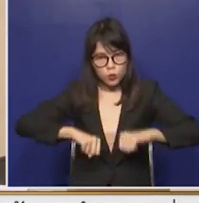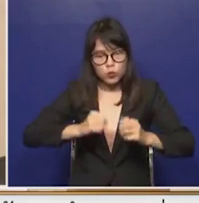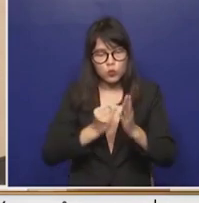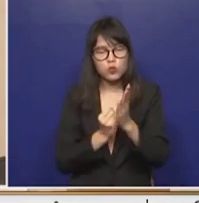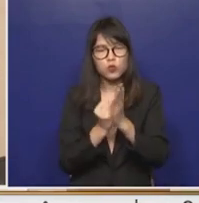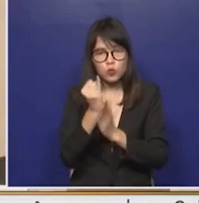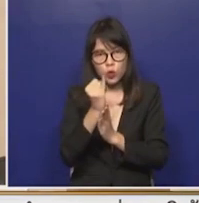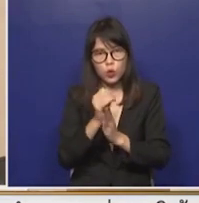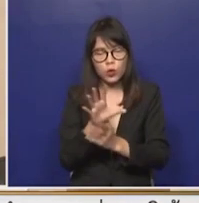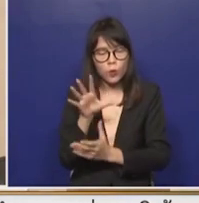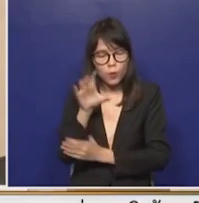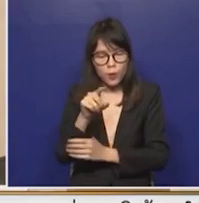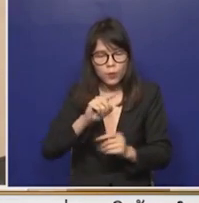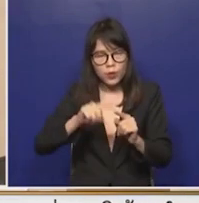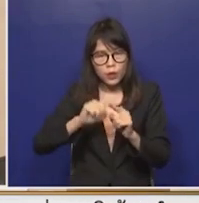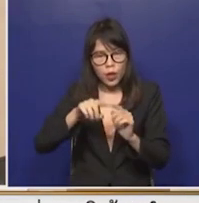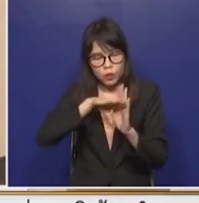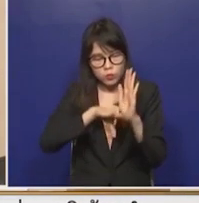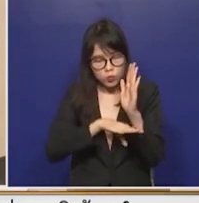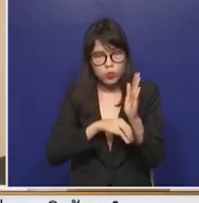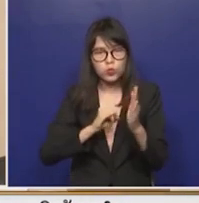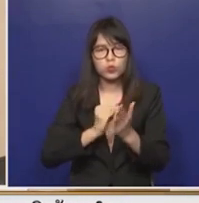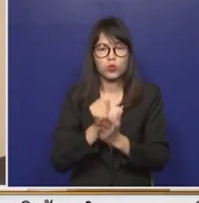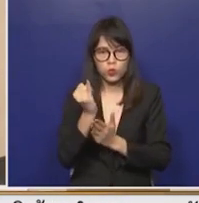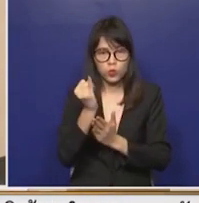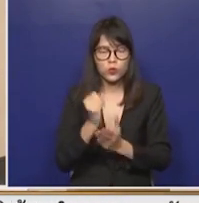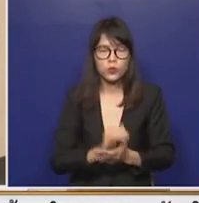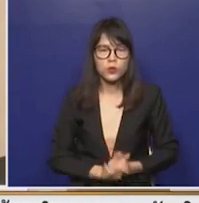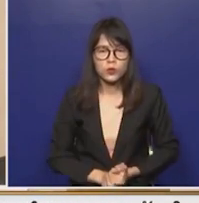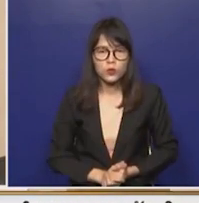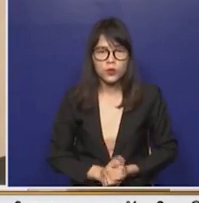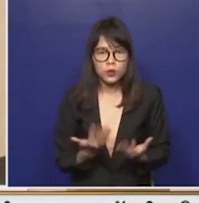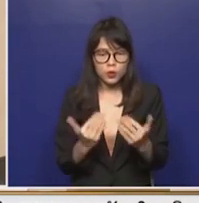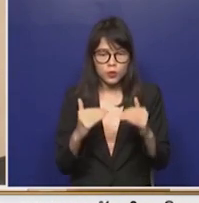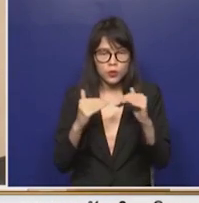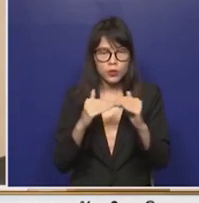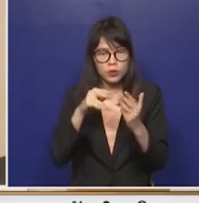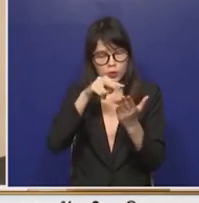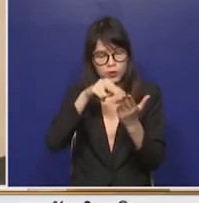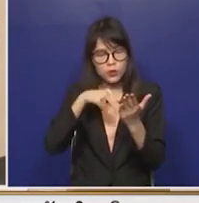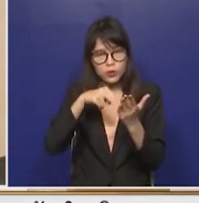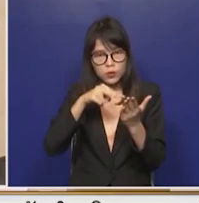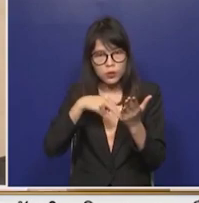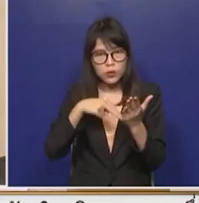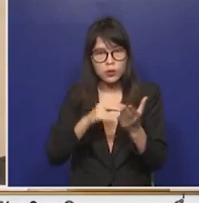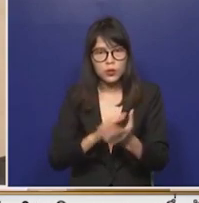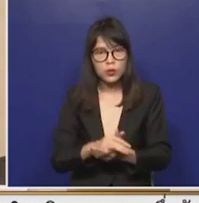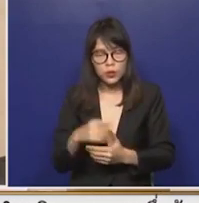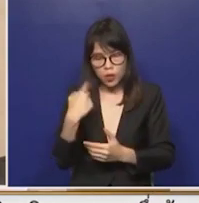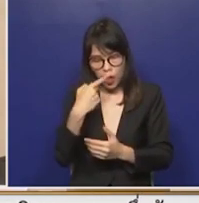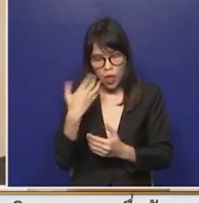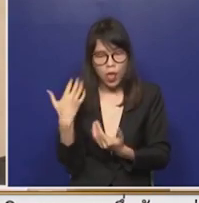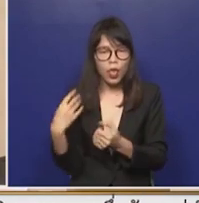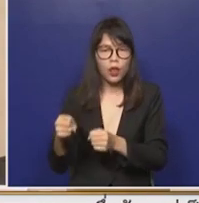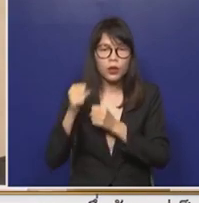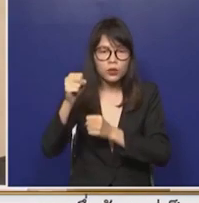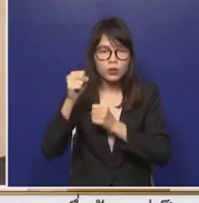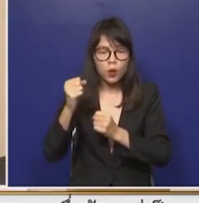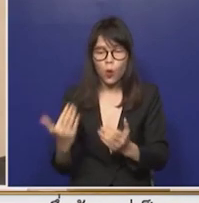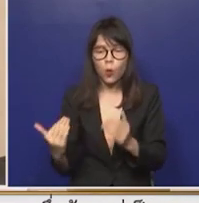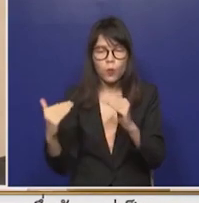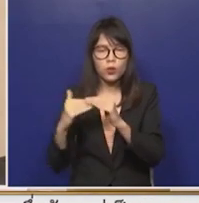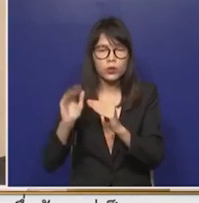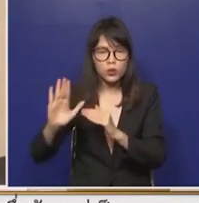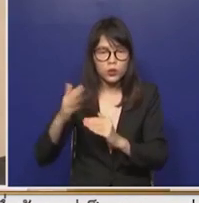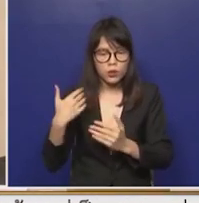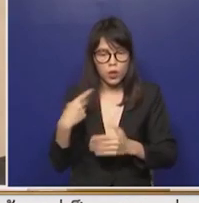างและเป็นสิทธิผู้เสนอยัตติที่มีสิทธิ์จะอ่านได้ใครจะประท้วงก็เป็นสิทธิของท่านนะครับแต่ประธาน